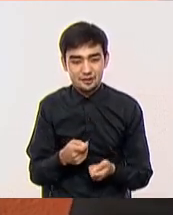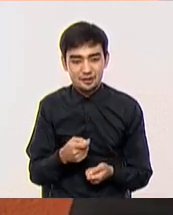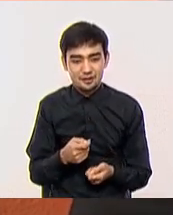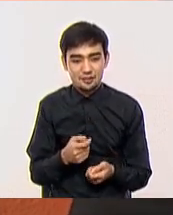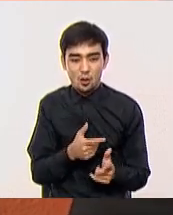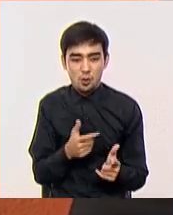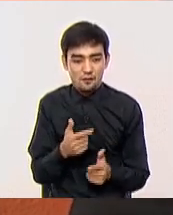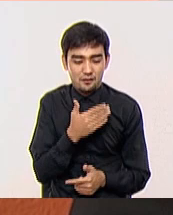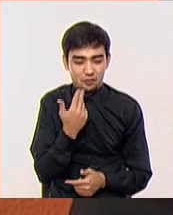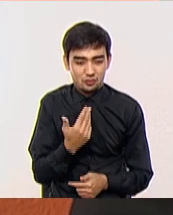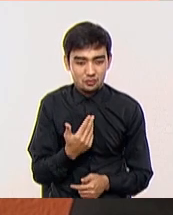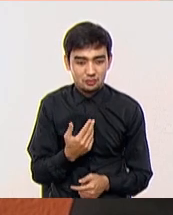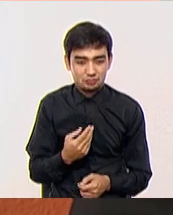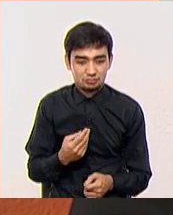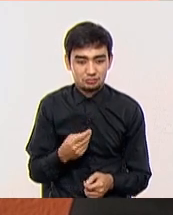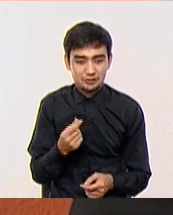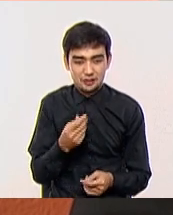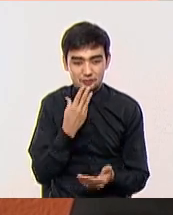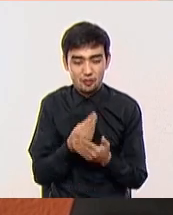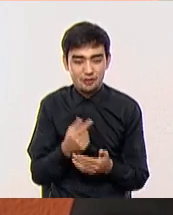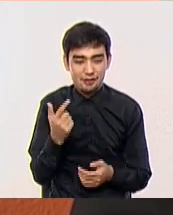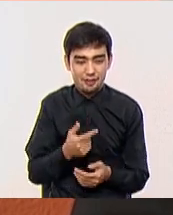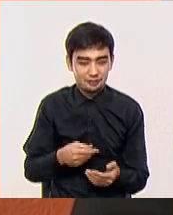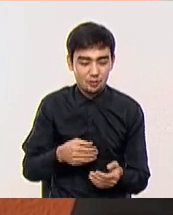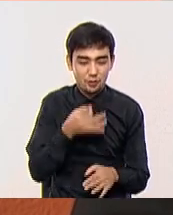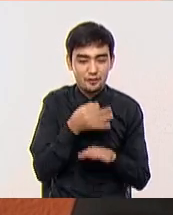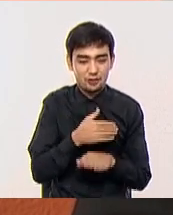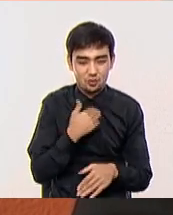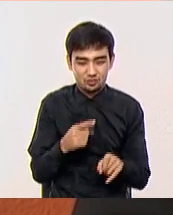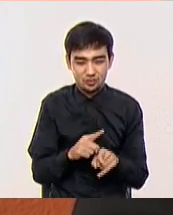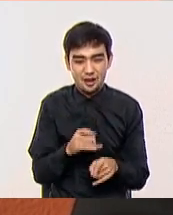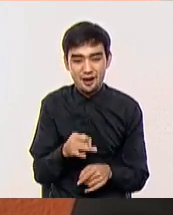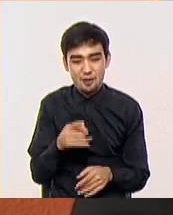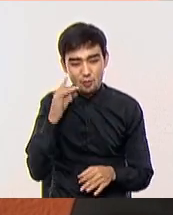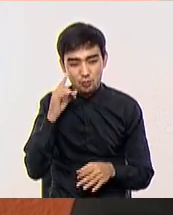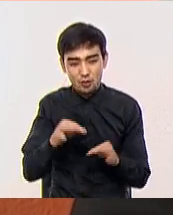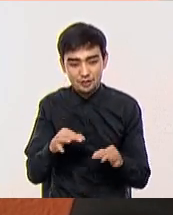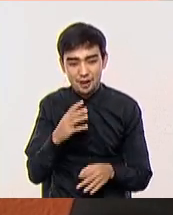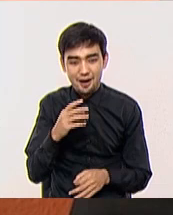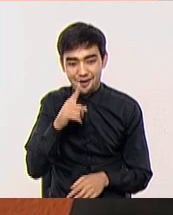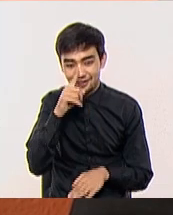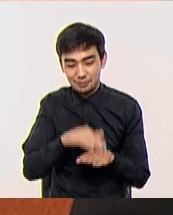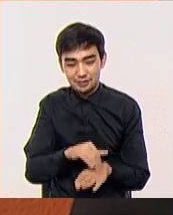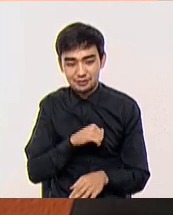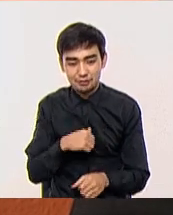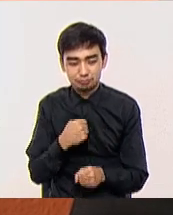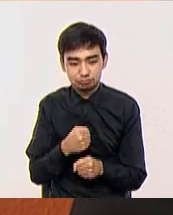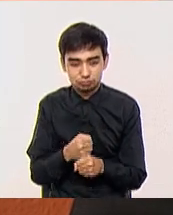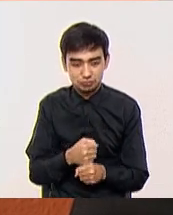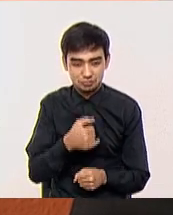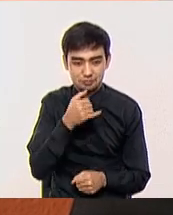не готово вкладывать свои гарантии в этот проект, а акимат не способен, на наш